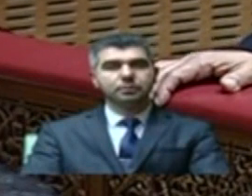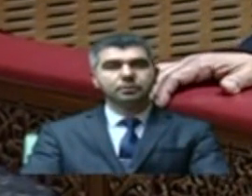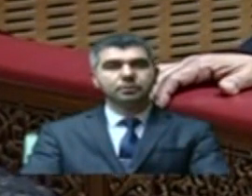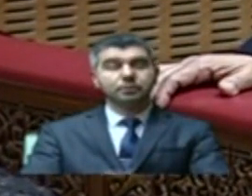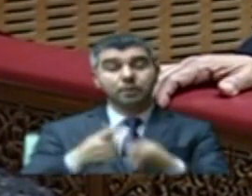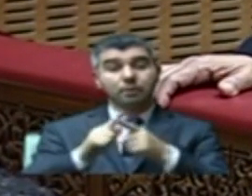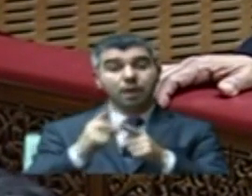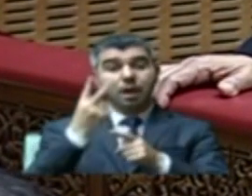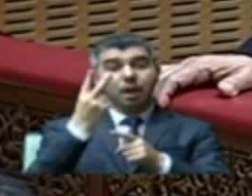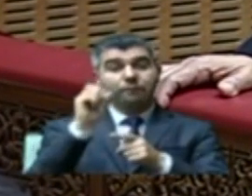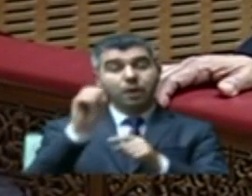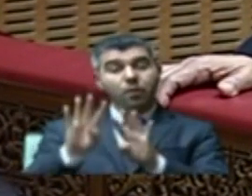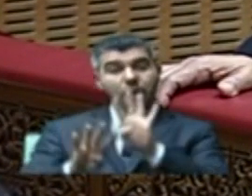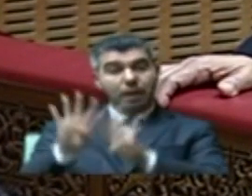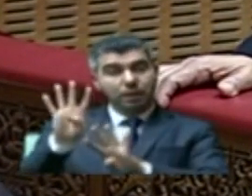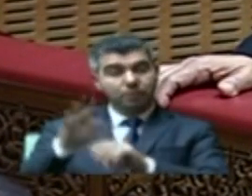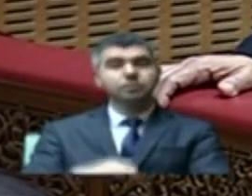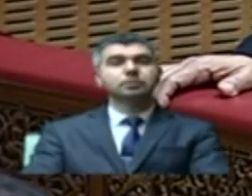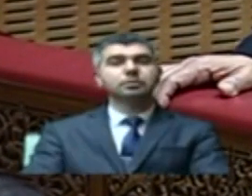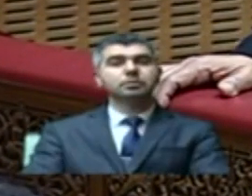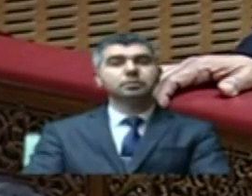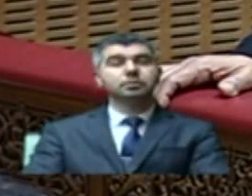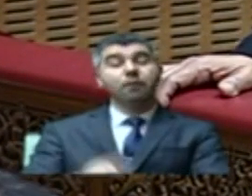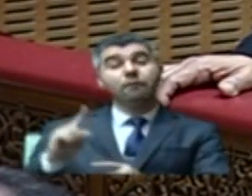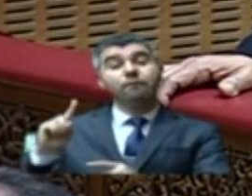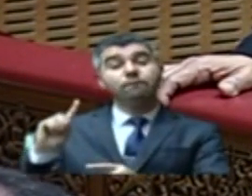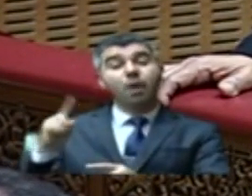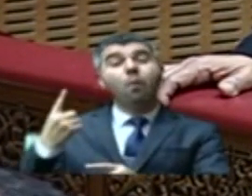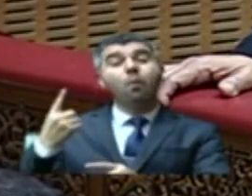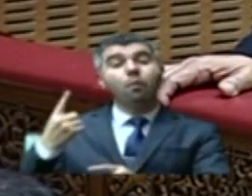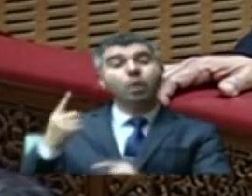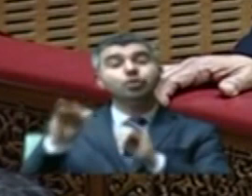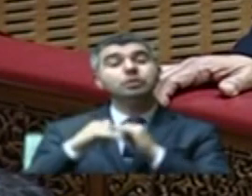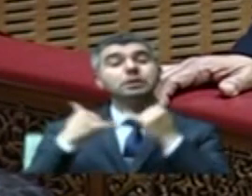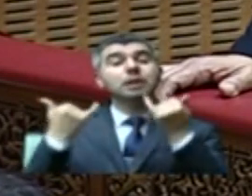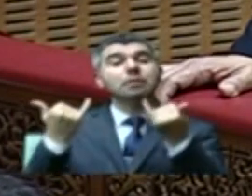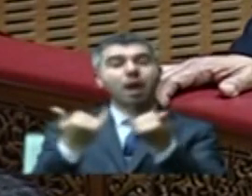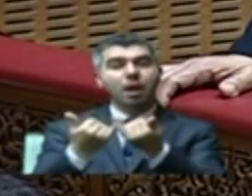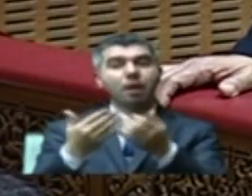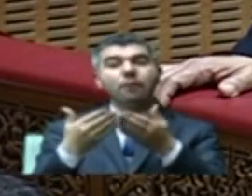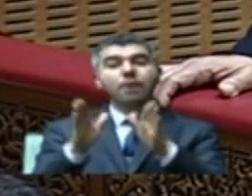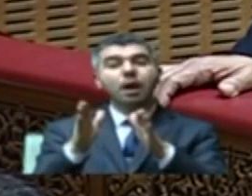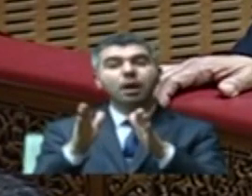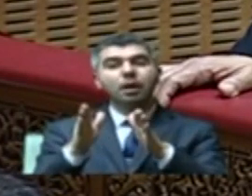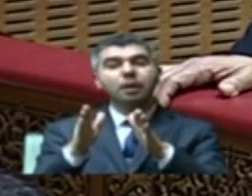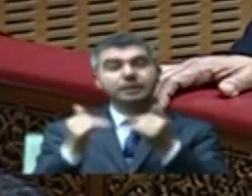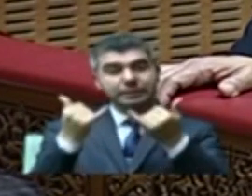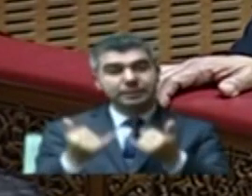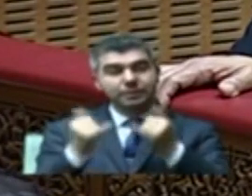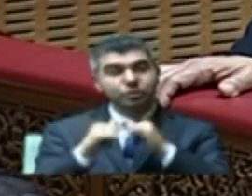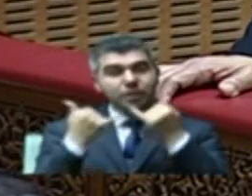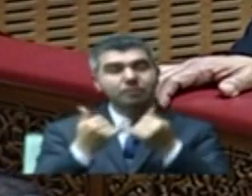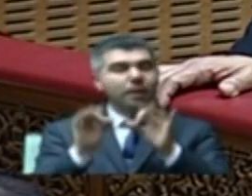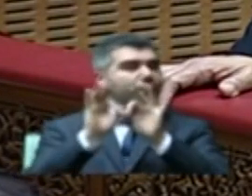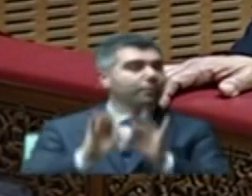لأنه في 2014 من ذاك المجلس الجمع العام اللي بقى مفتوح إلى يومنا هذا لم